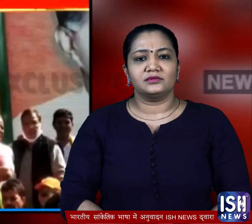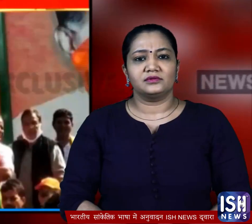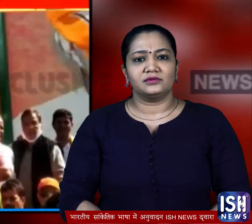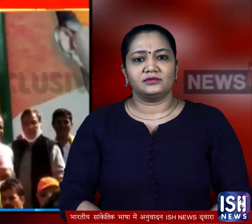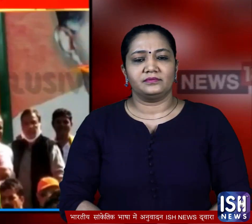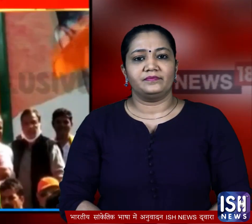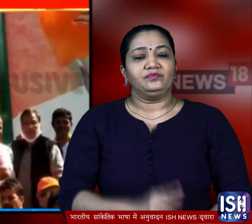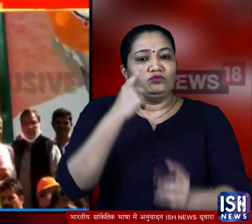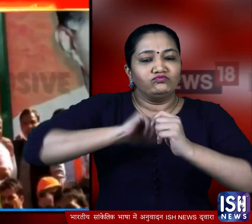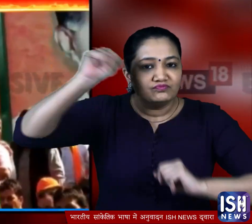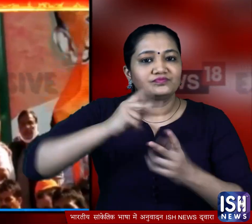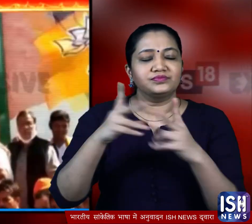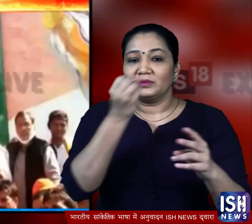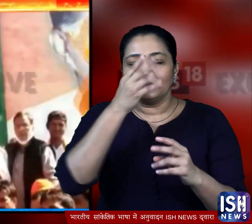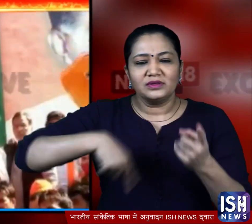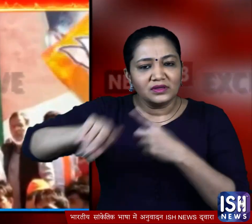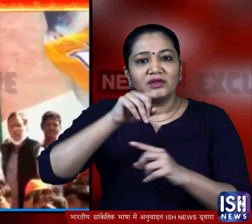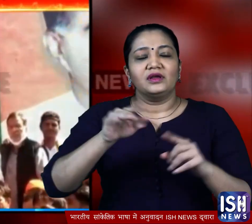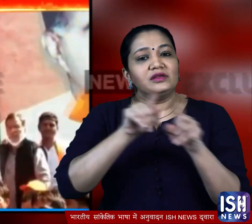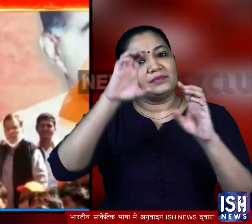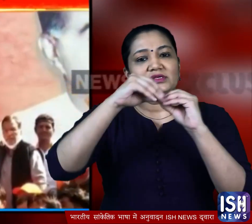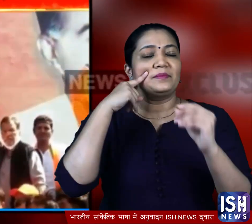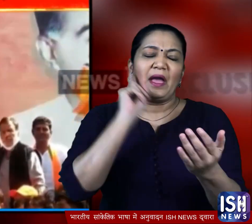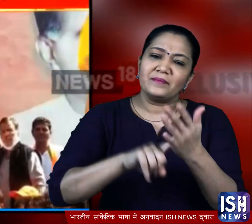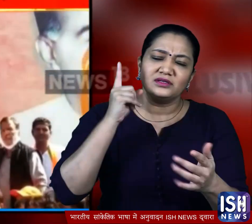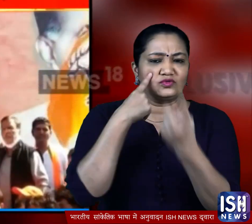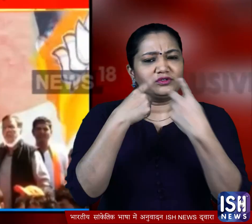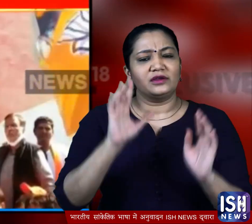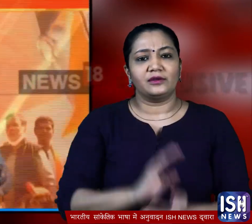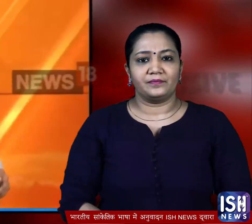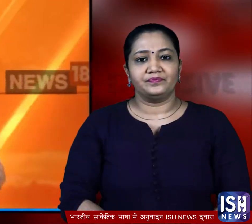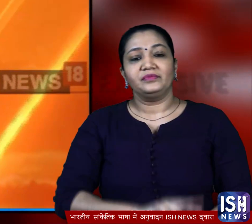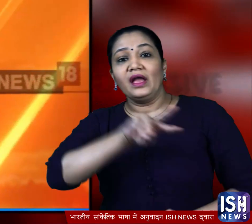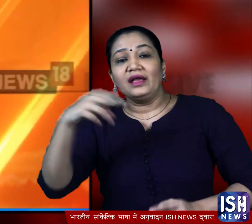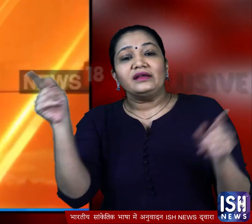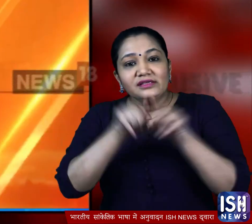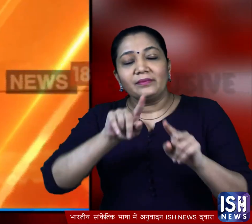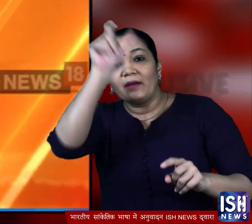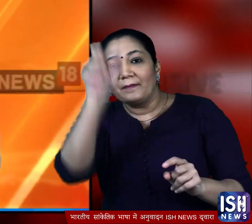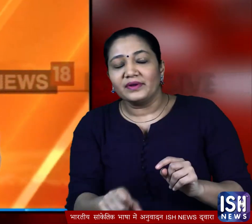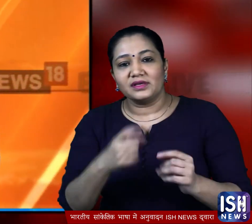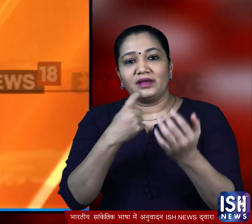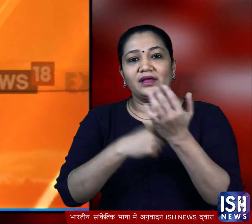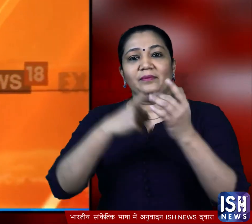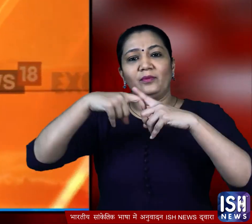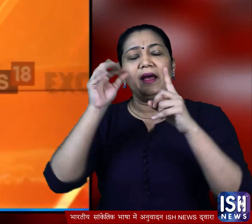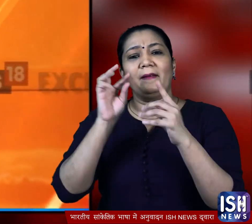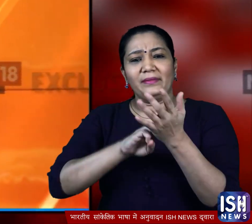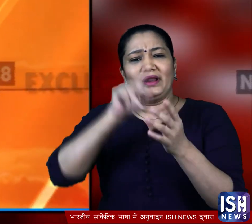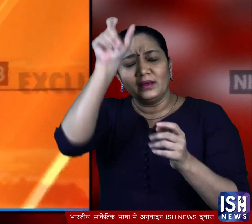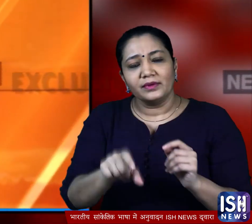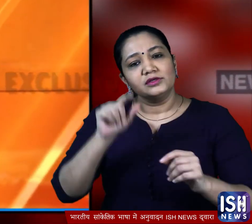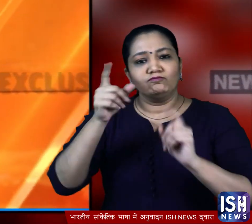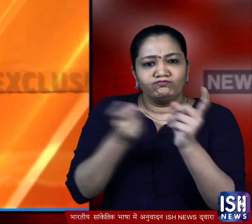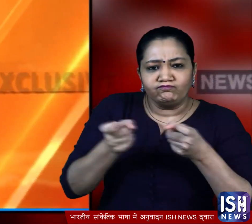है। विरोध प्रदर्शन के दौरान बीजेपी के लोग इसमें सीबीआई जांच की मांग करते नजर आए। वहीं दूसरी तरफ इस मामले के एक आरोपी रामकृपाल मीणा के ठिकानों